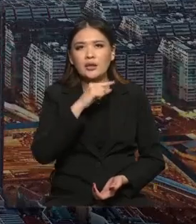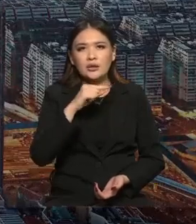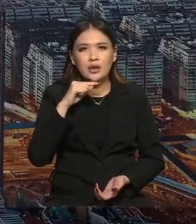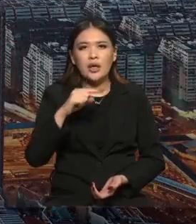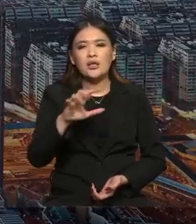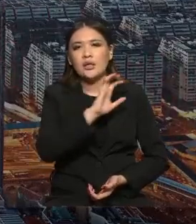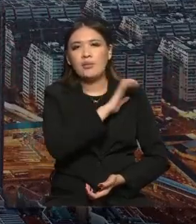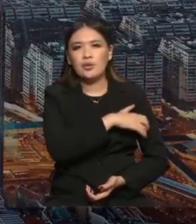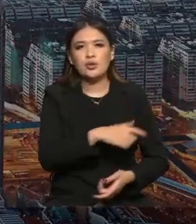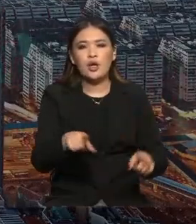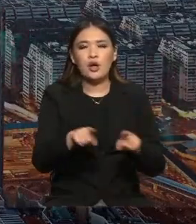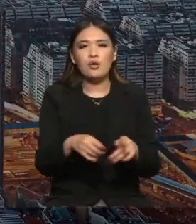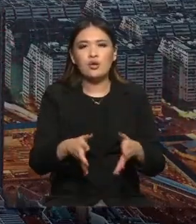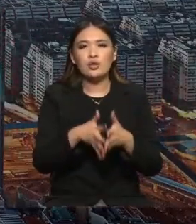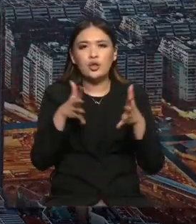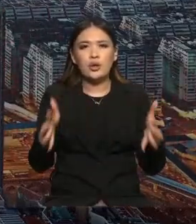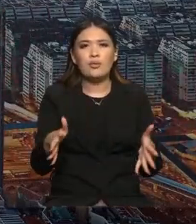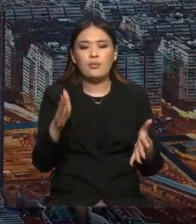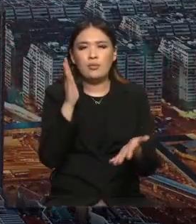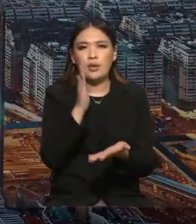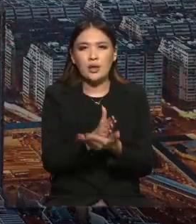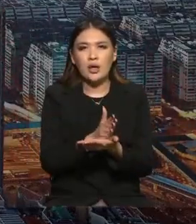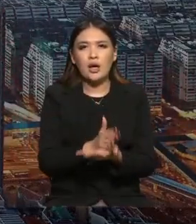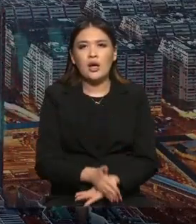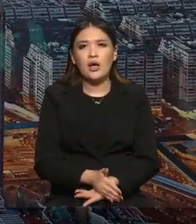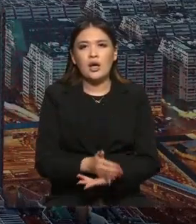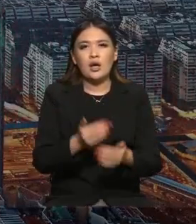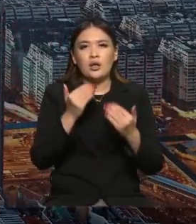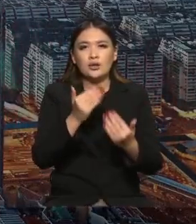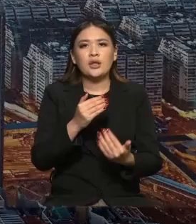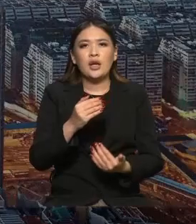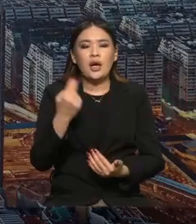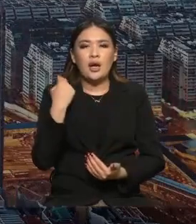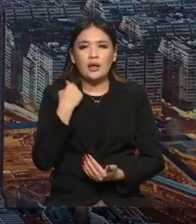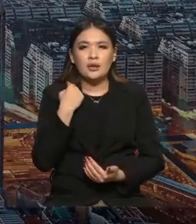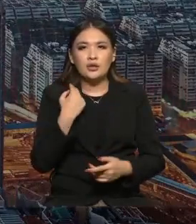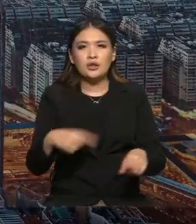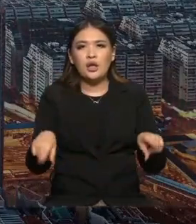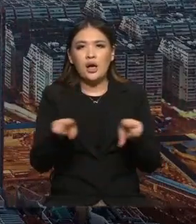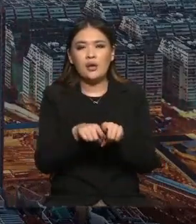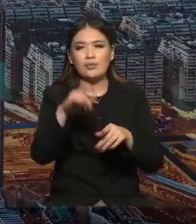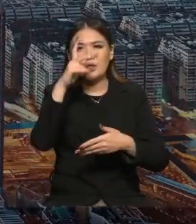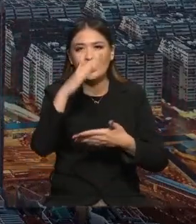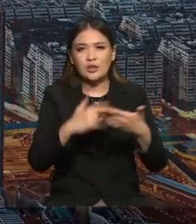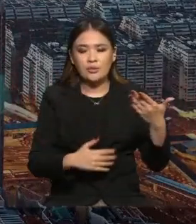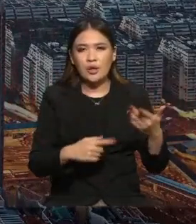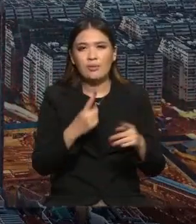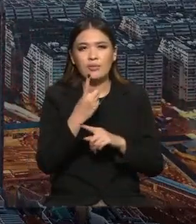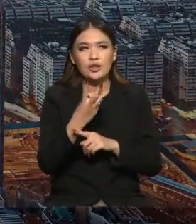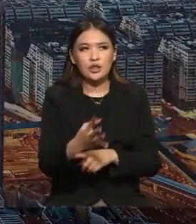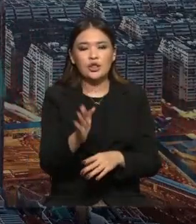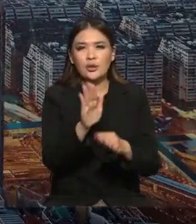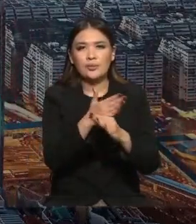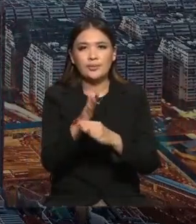Санкт-Петербург секілді ірі мегаполистерді артта қалдырған. Global Financial Centers Index ұйымы бұл тізімді бірнеше талап бойынша